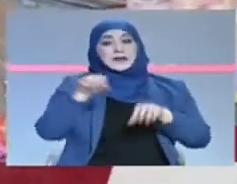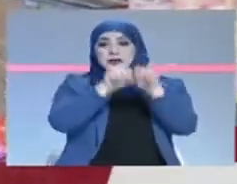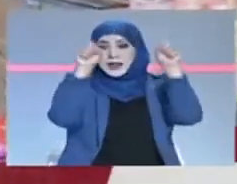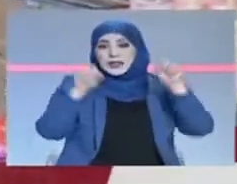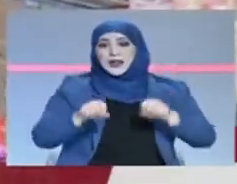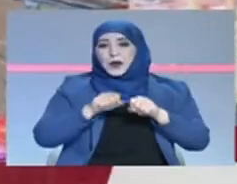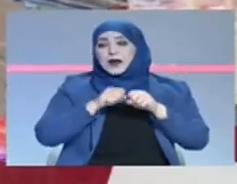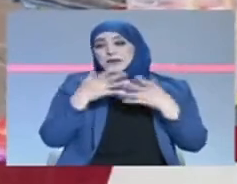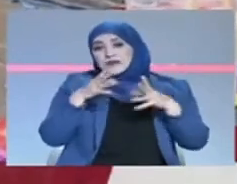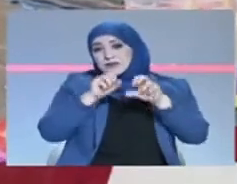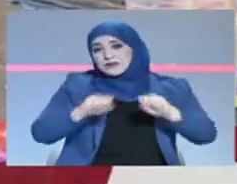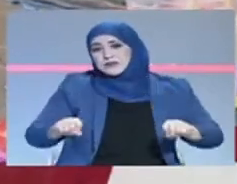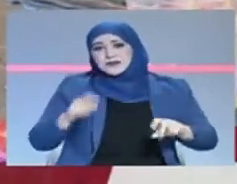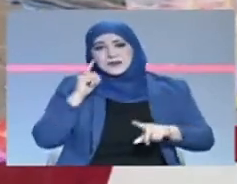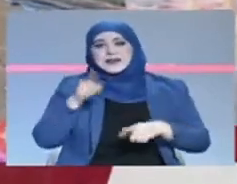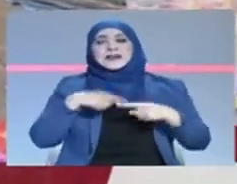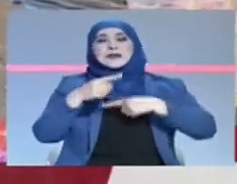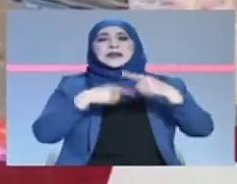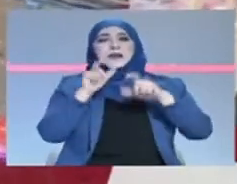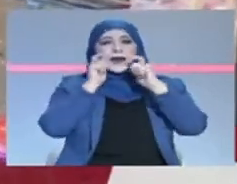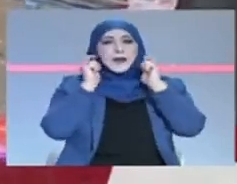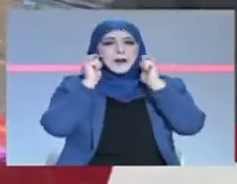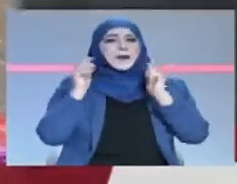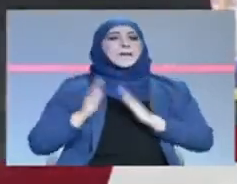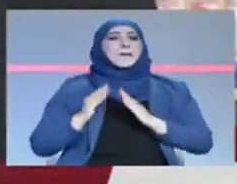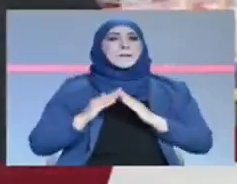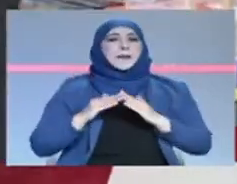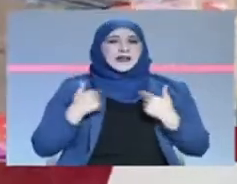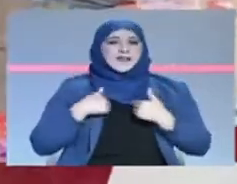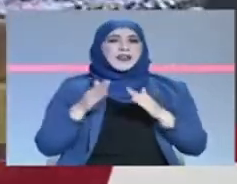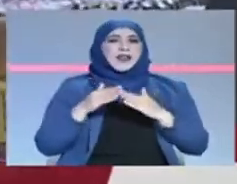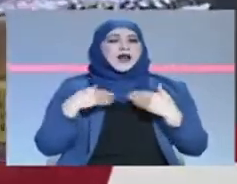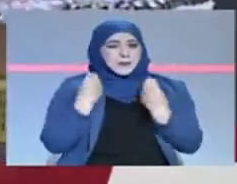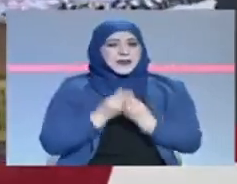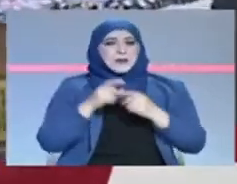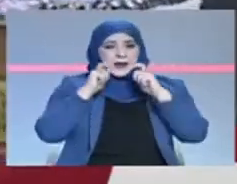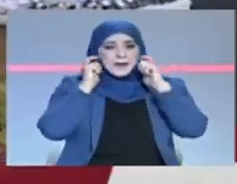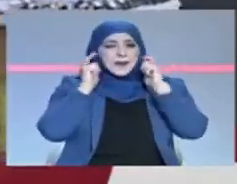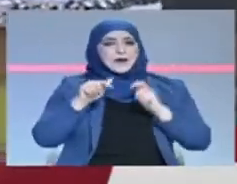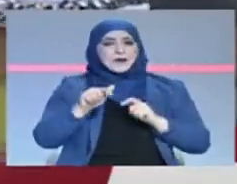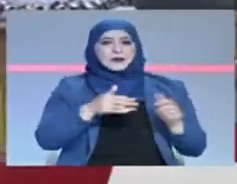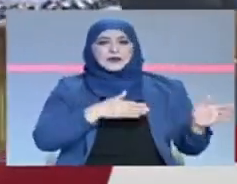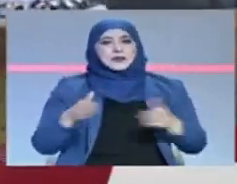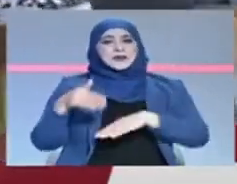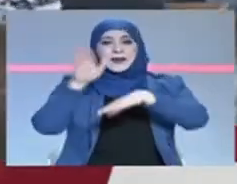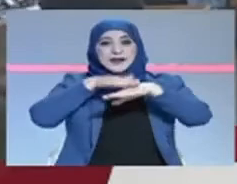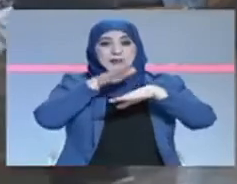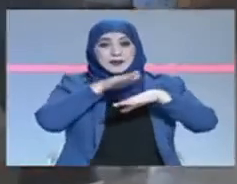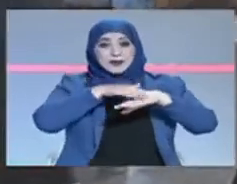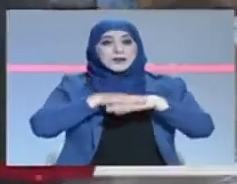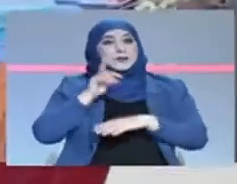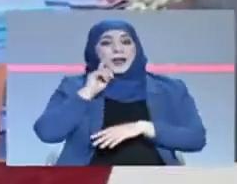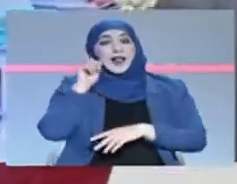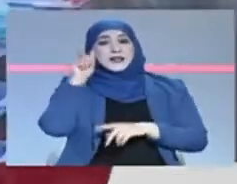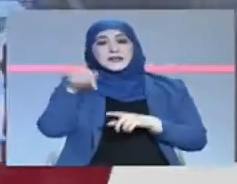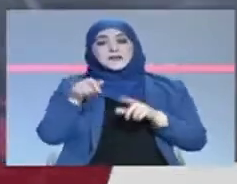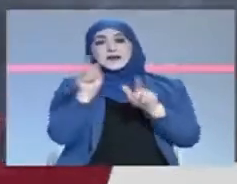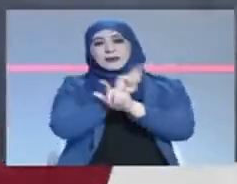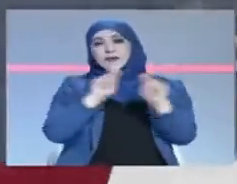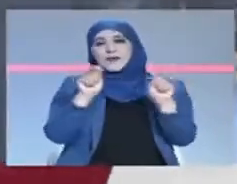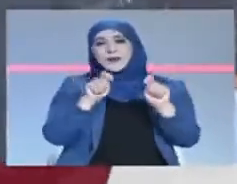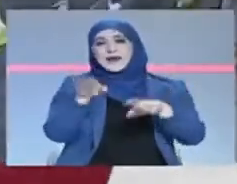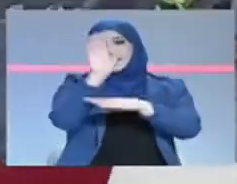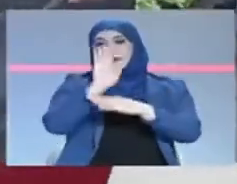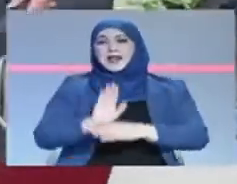الكمامه معايا هاك توصل ديما، حتى في الدار معايا تدور الكمامه. هي دعوة إذن للالتزام بالوقاية